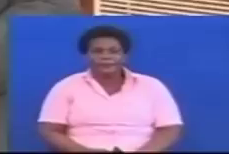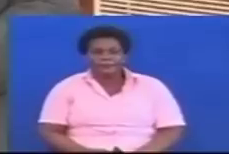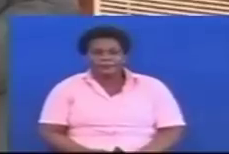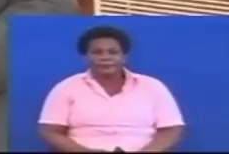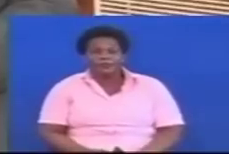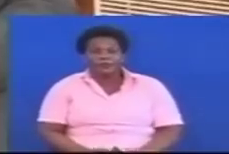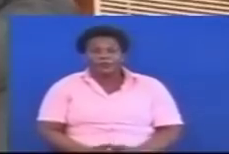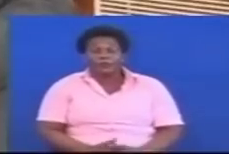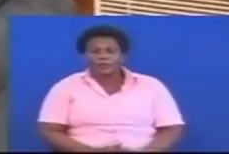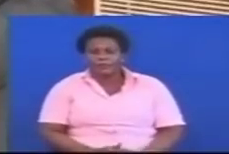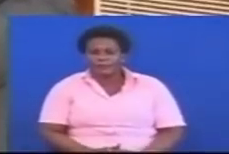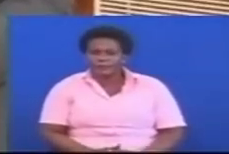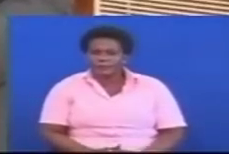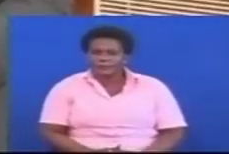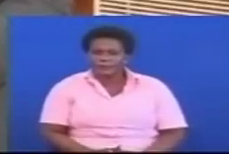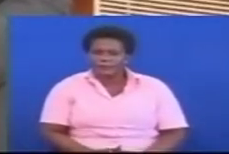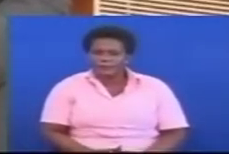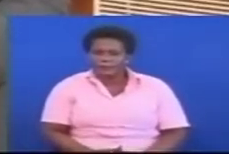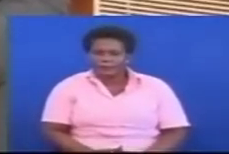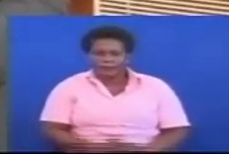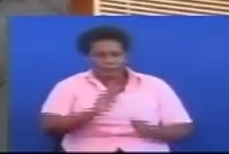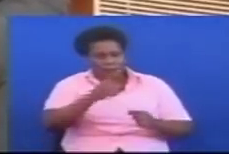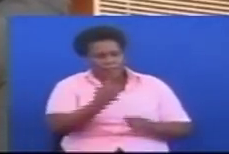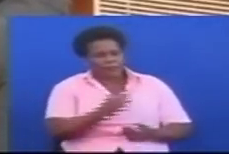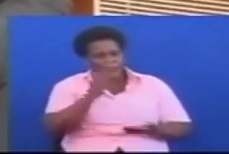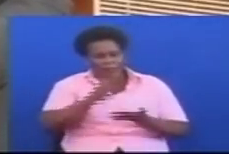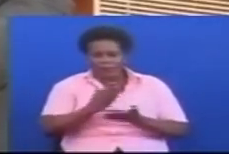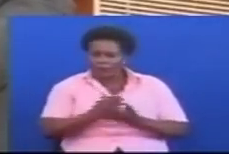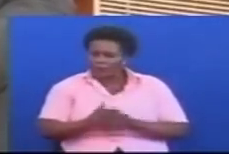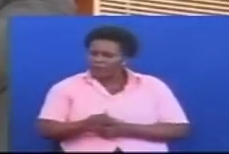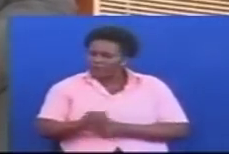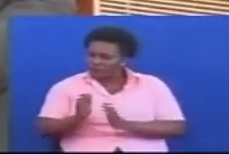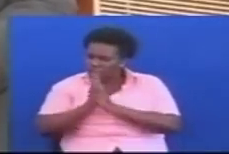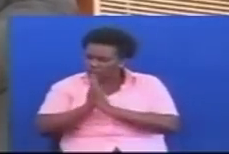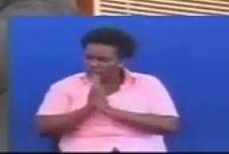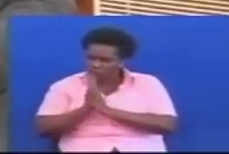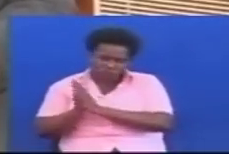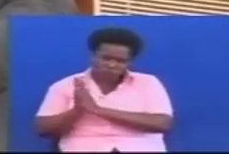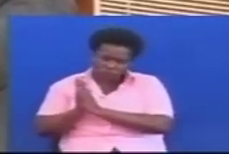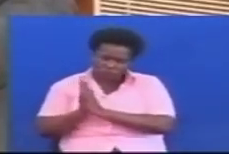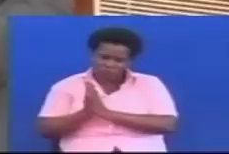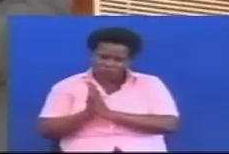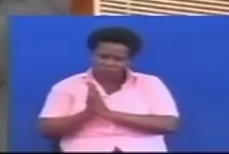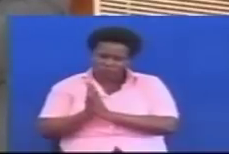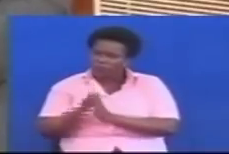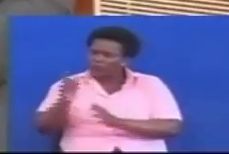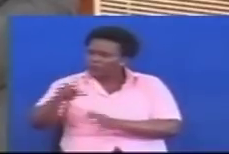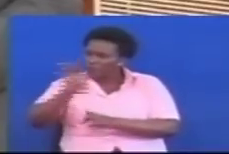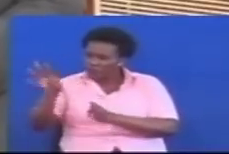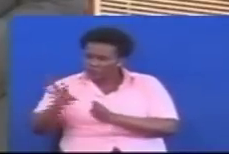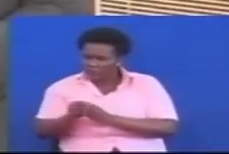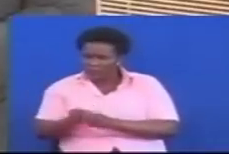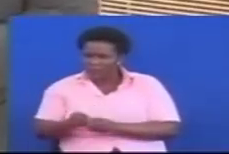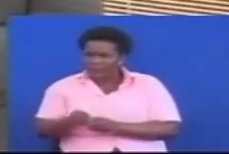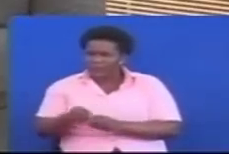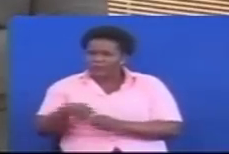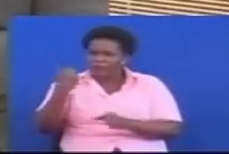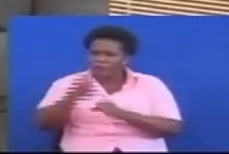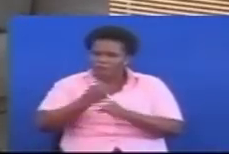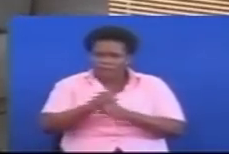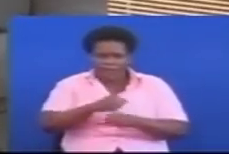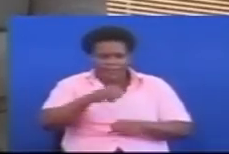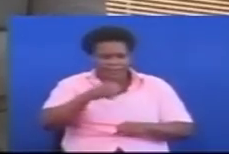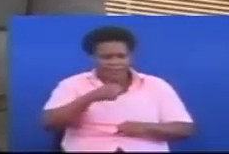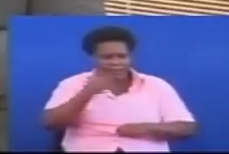wa vyama vya upinzani kwa mshikamano mkuu wanaouonyesha katika kipindi hiki kigumu sana cha kufanya siasa nje ya